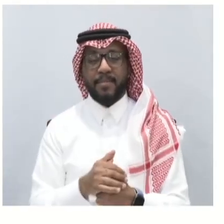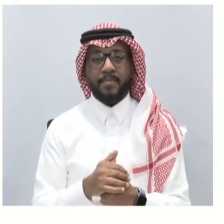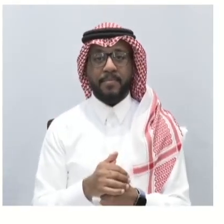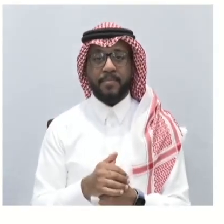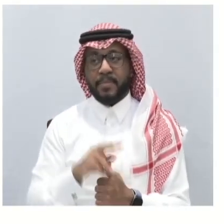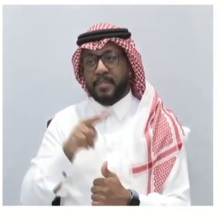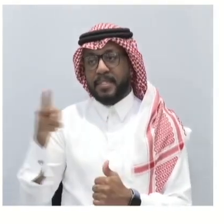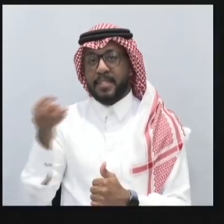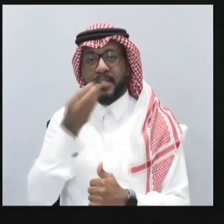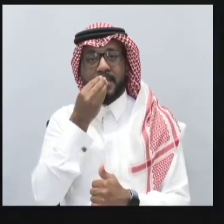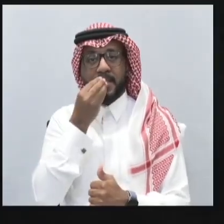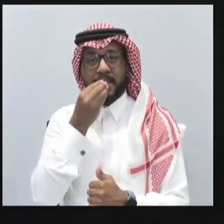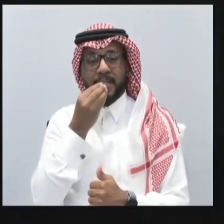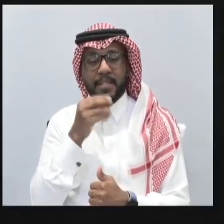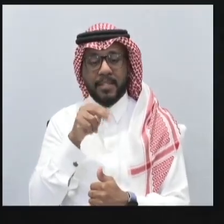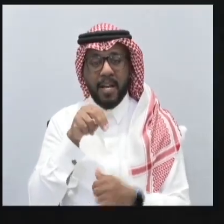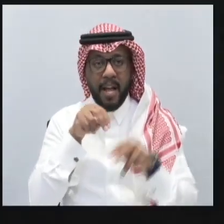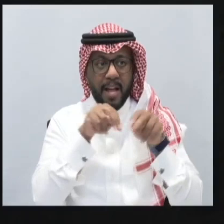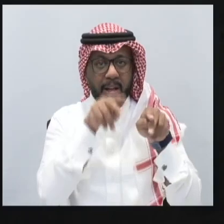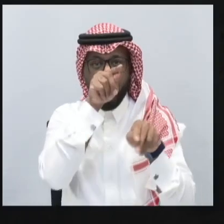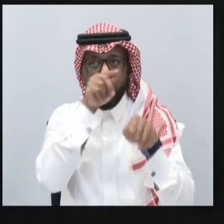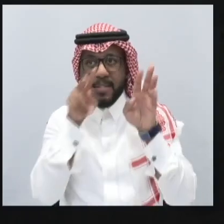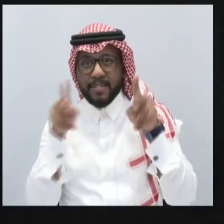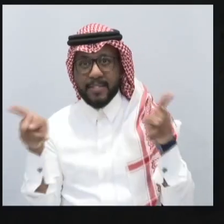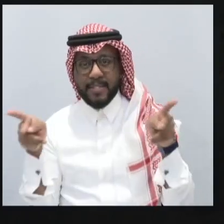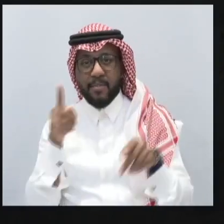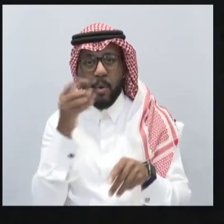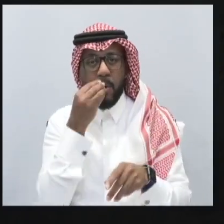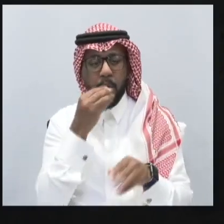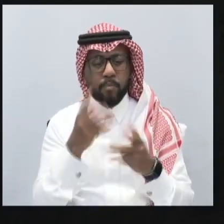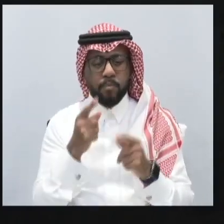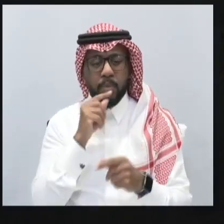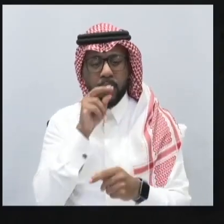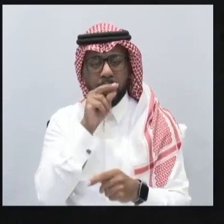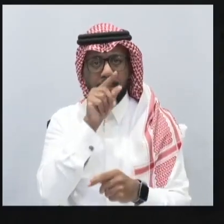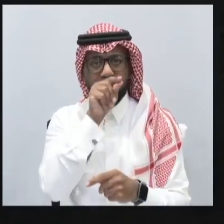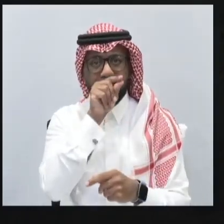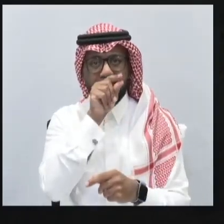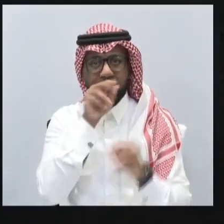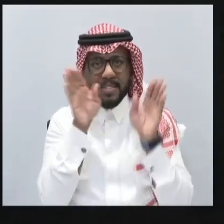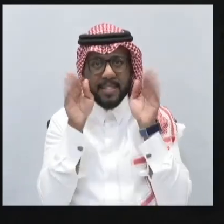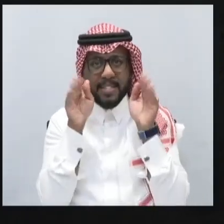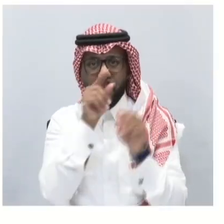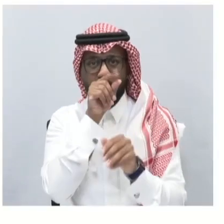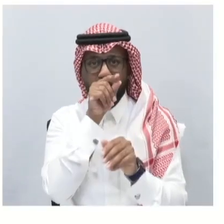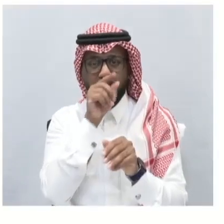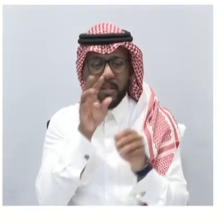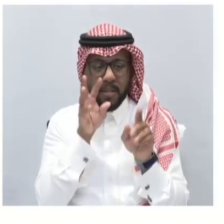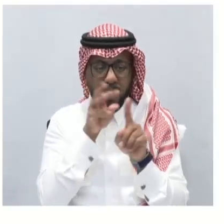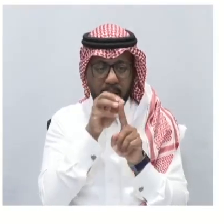المختلفه ماذا تاكل هذه الحيوانات اللي بالصوره عندي لو شفناها اللي بالكتاب